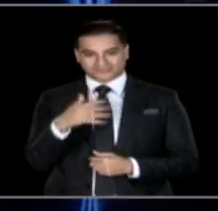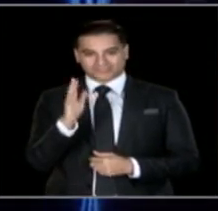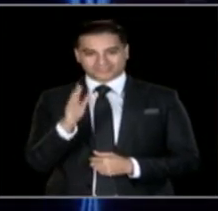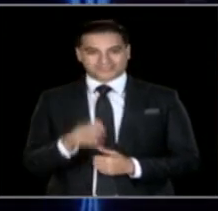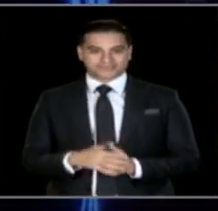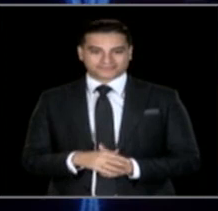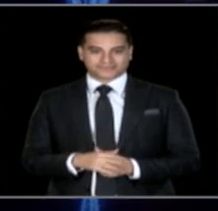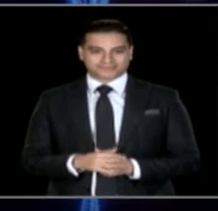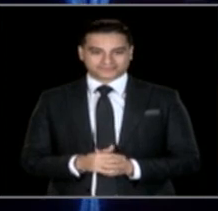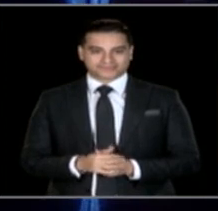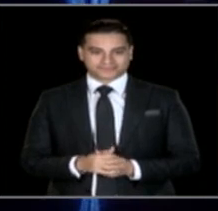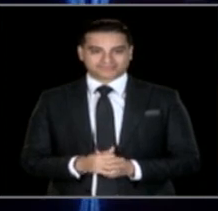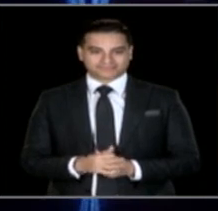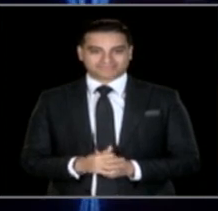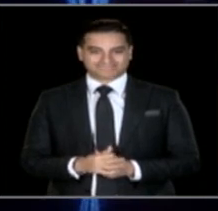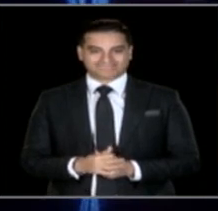إجابة حالا.